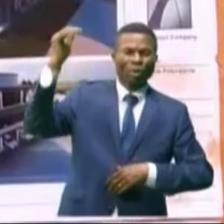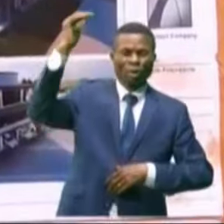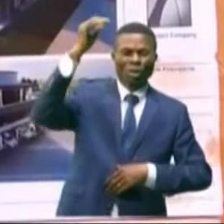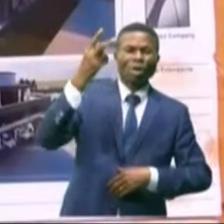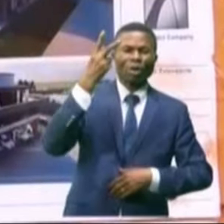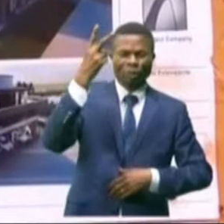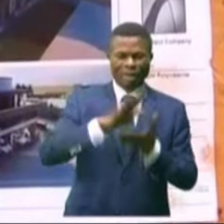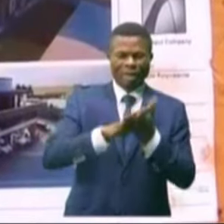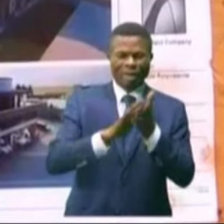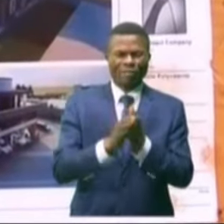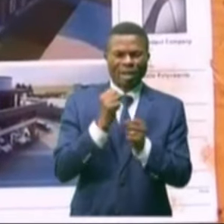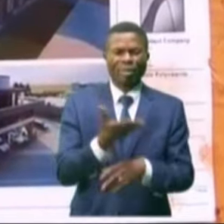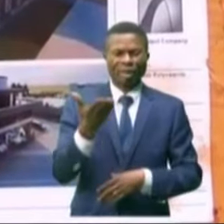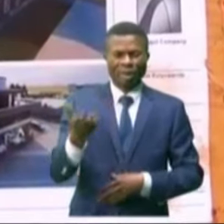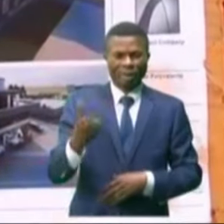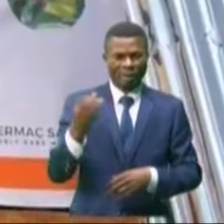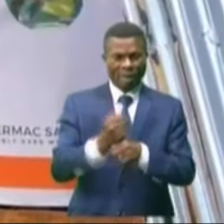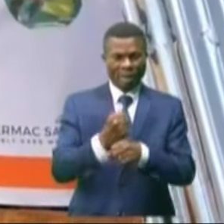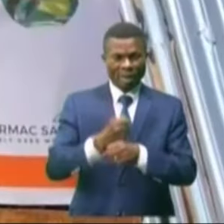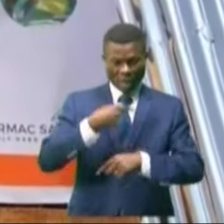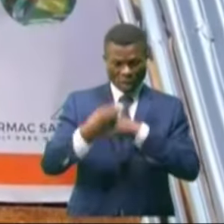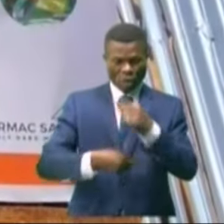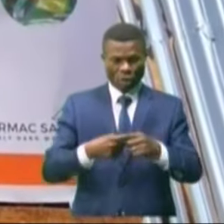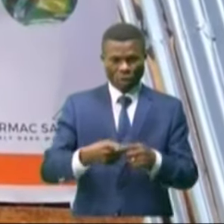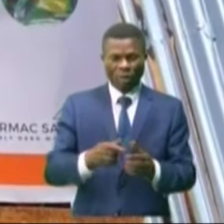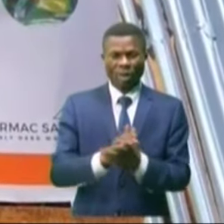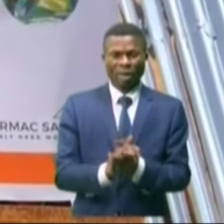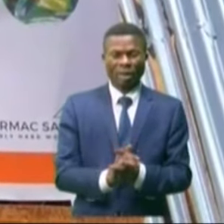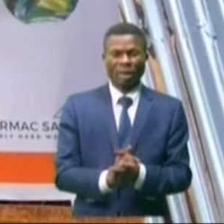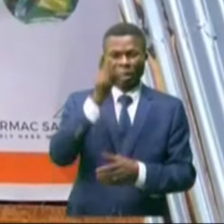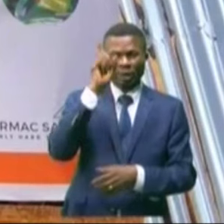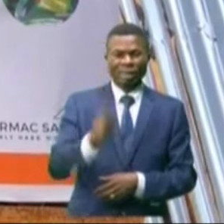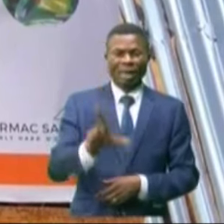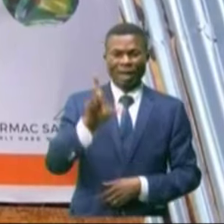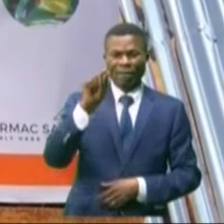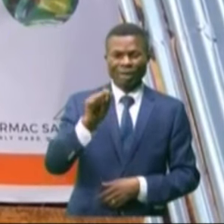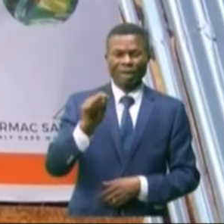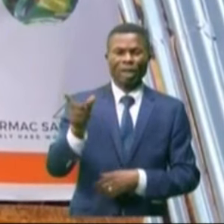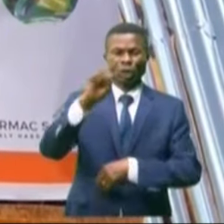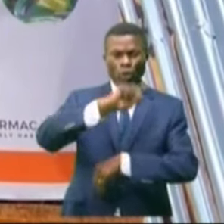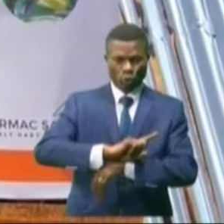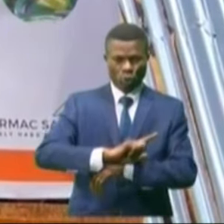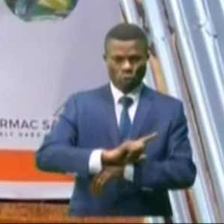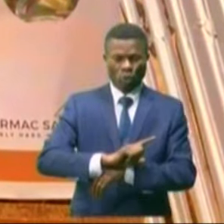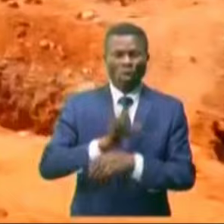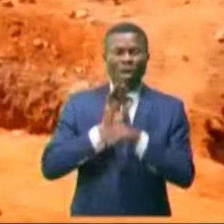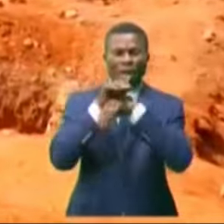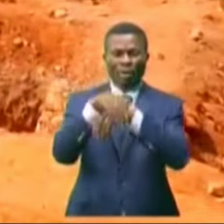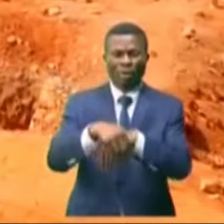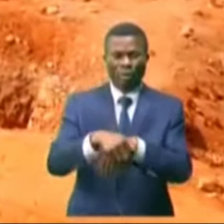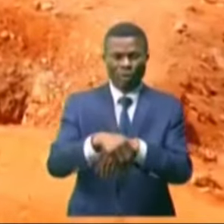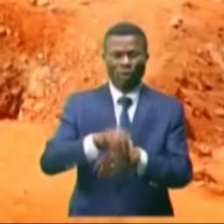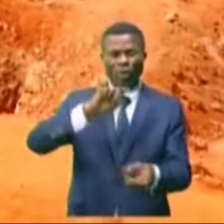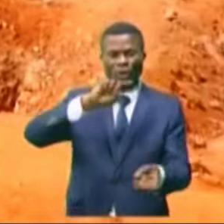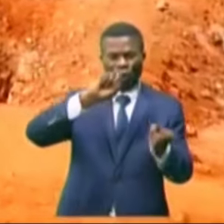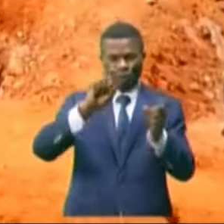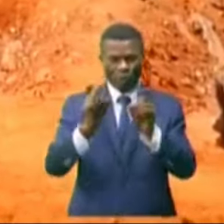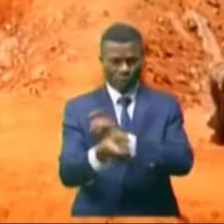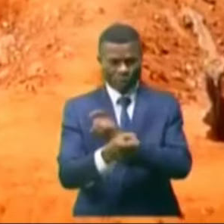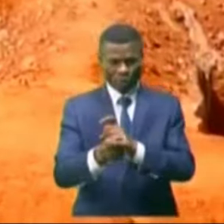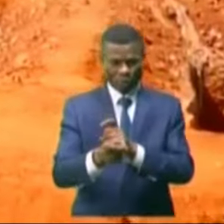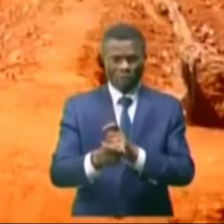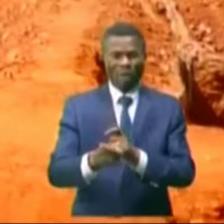administratifs. Les travaux de ces bâtiments vont durer plus ou moins 120 jours et contribueront à la transformation de leur